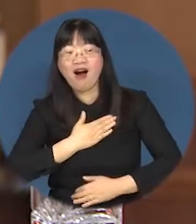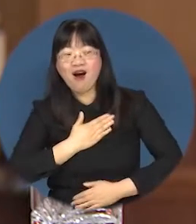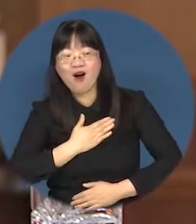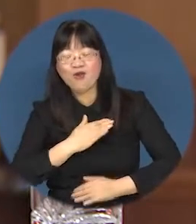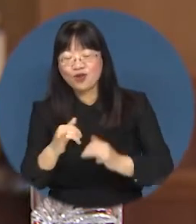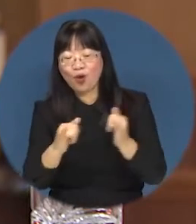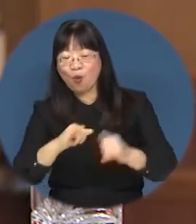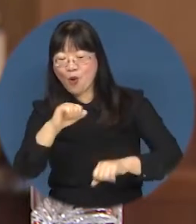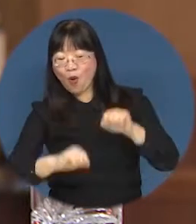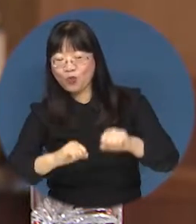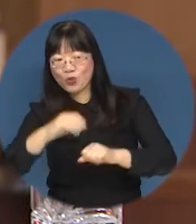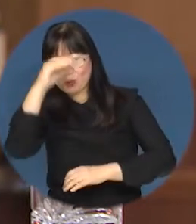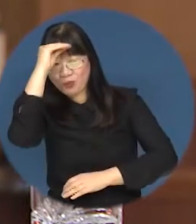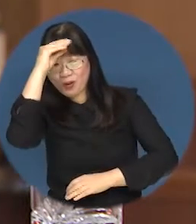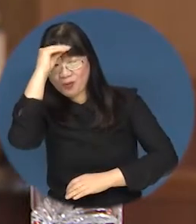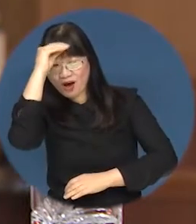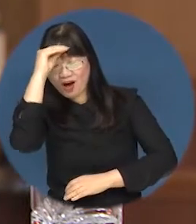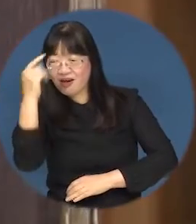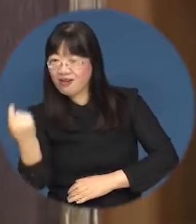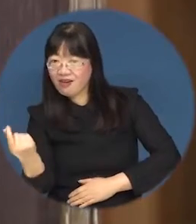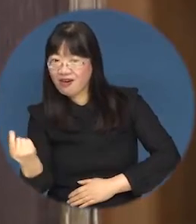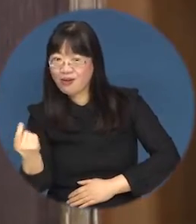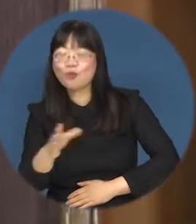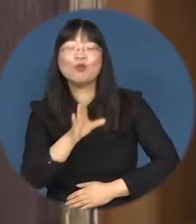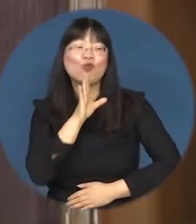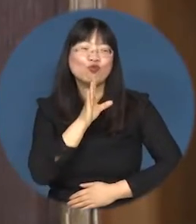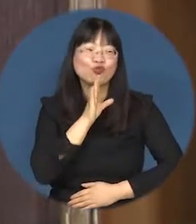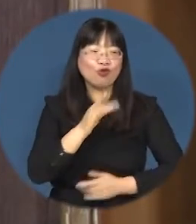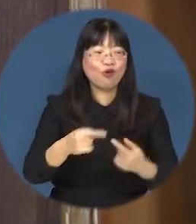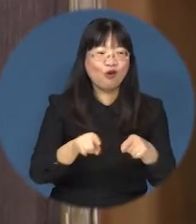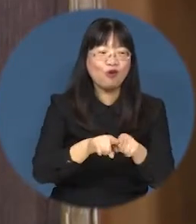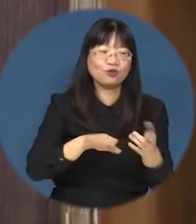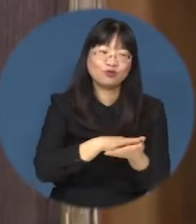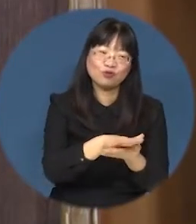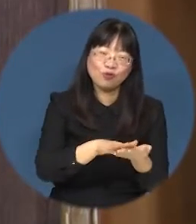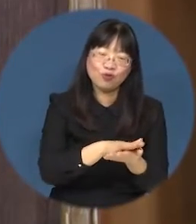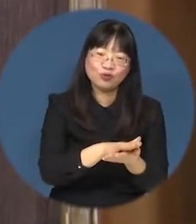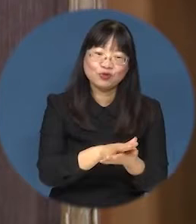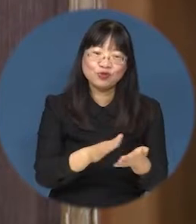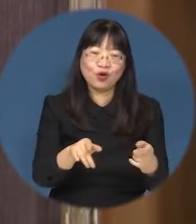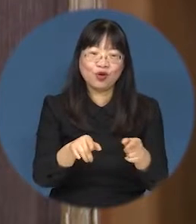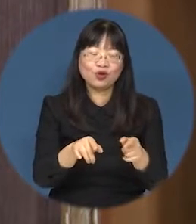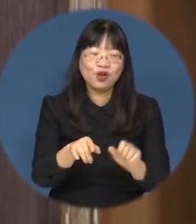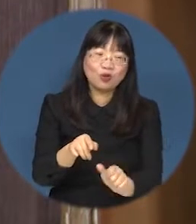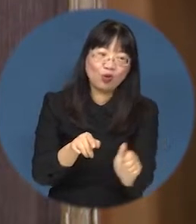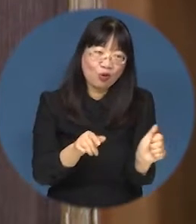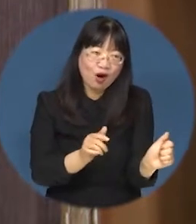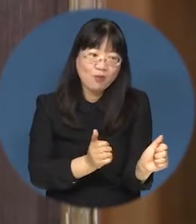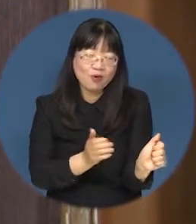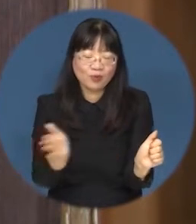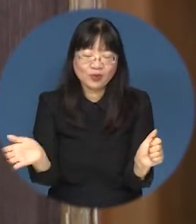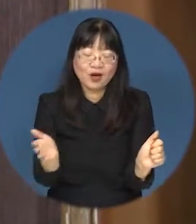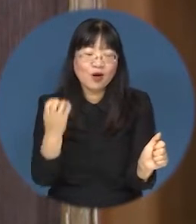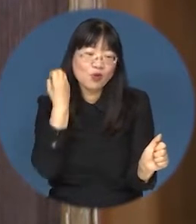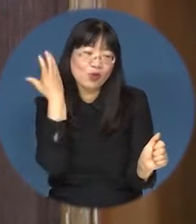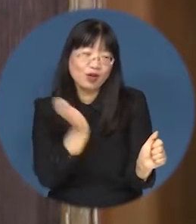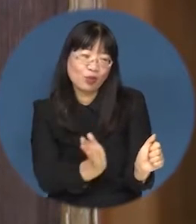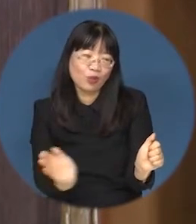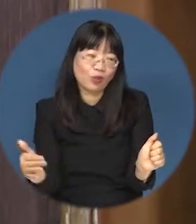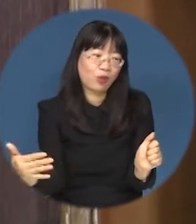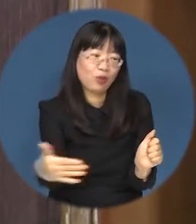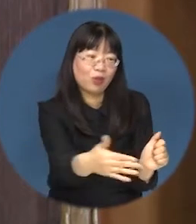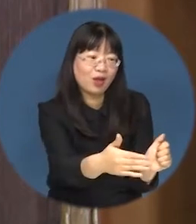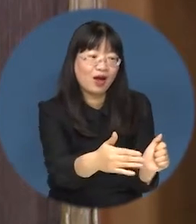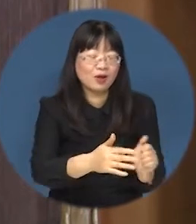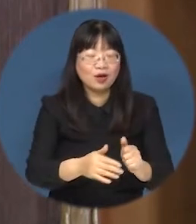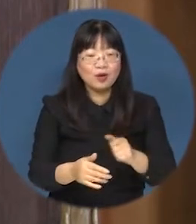사람의 행동을 따라하고 예. 그거예요? 예. 같이 놀고 같이 내가 턴을 하면 걔도 돌고 물속에 들어가면 걔도